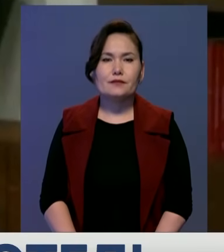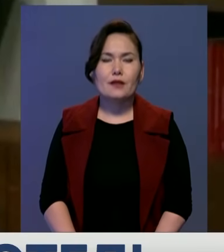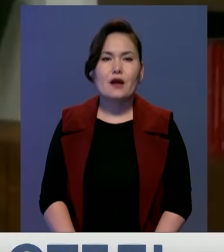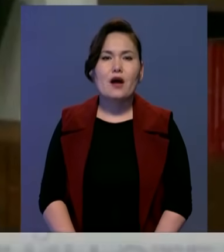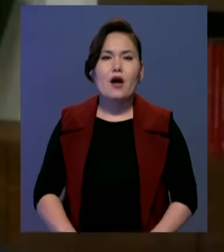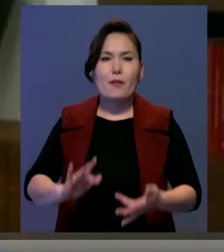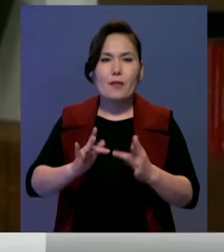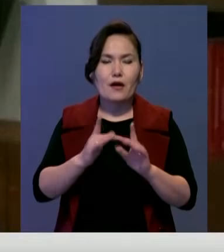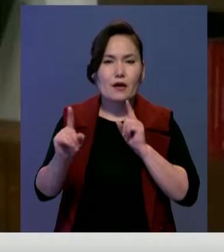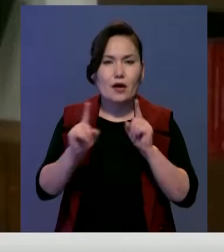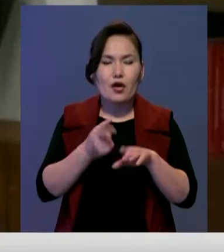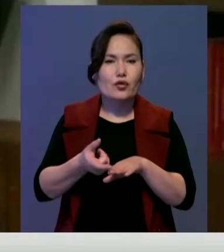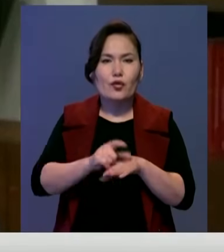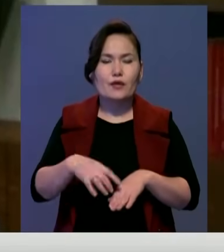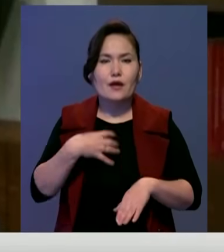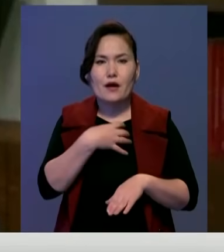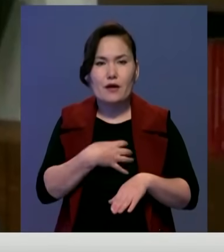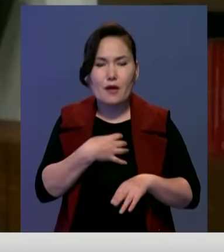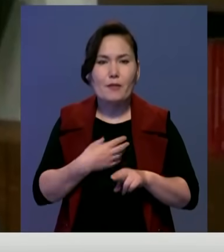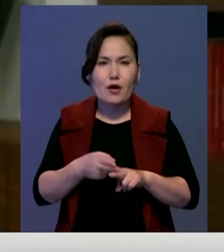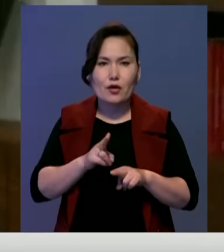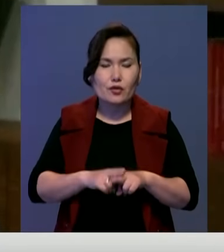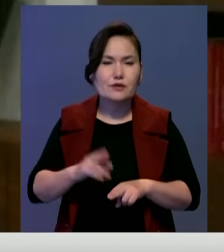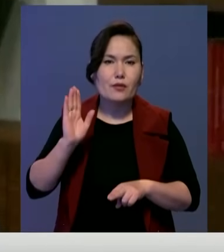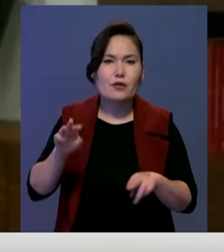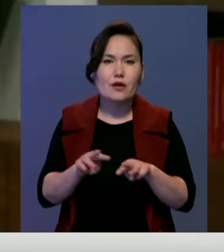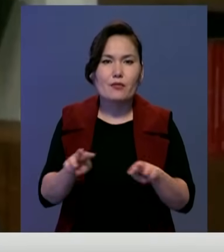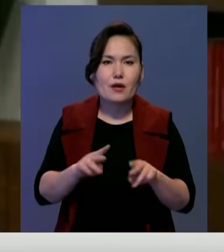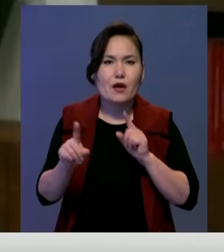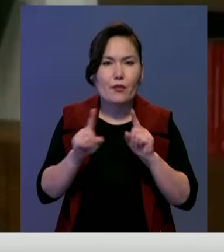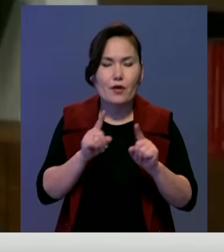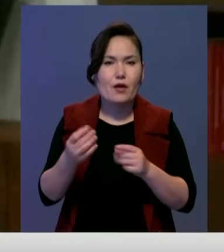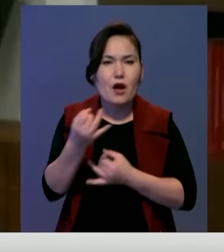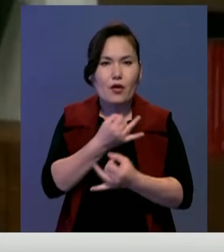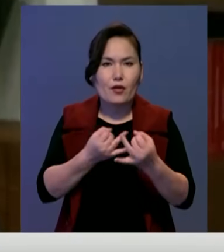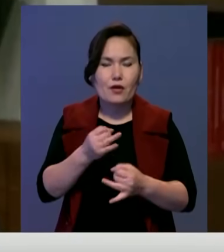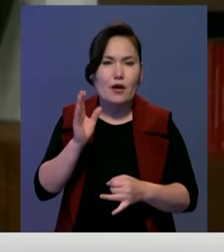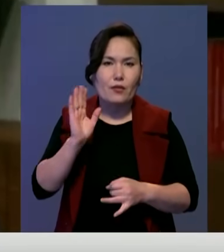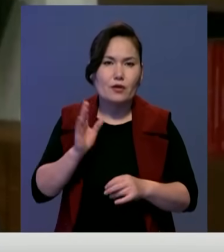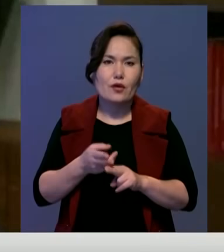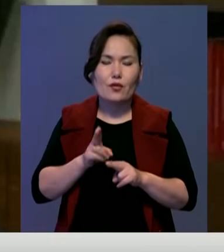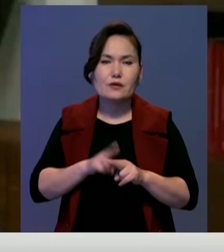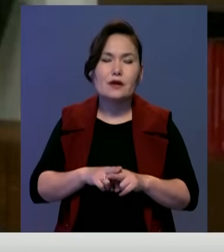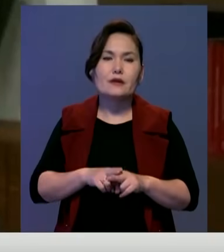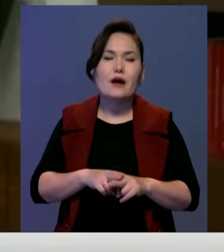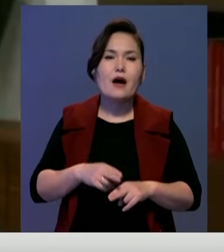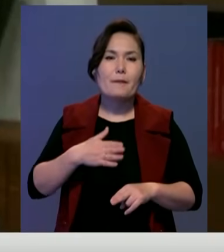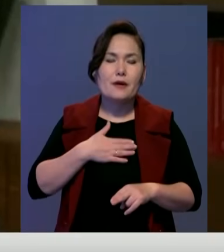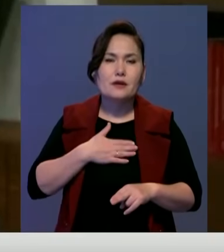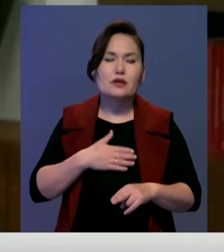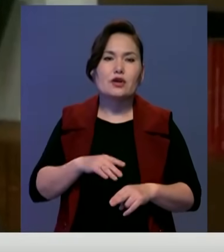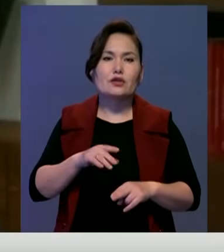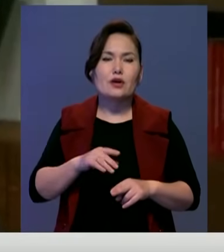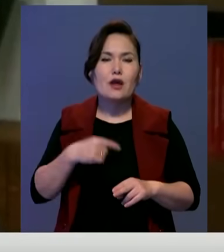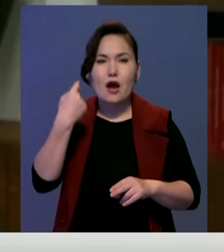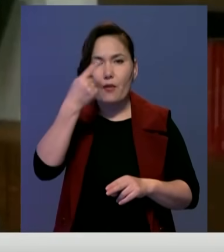Виртуалды кездесудің мән маңызы кәдімгі жиыннан кем болмаса анық, бірақ эмоциялық реакция жетіспеу әбде мүмкін. Сондықтан тағы